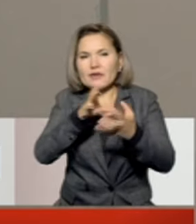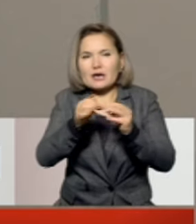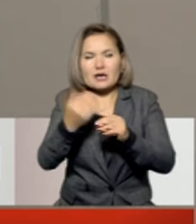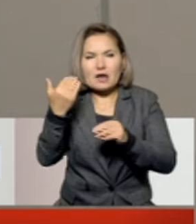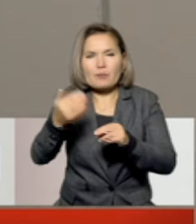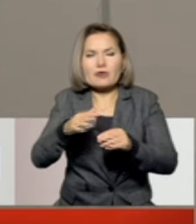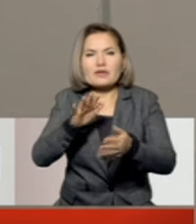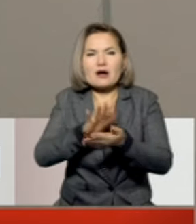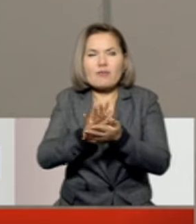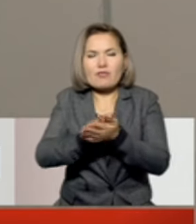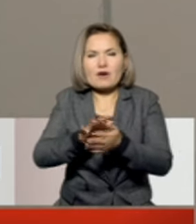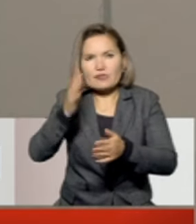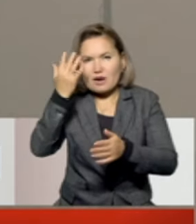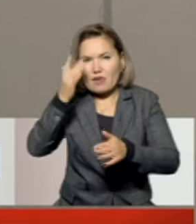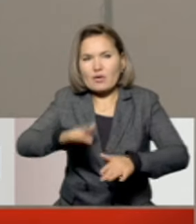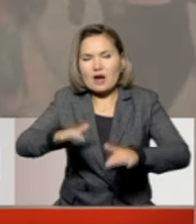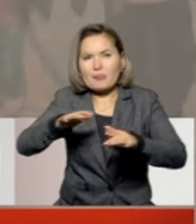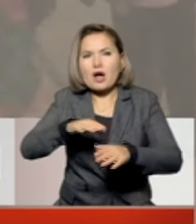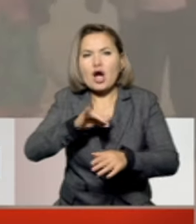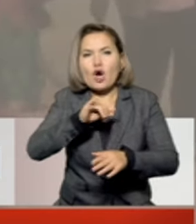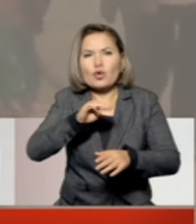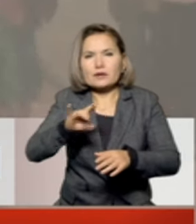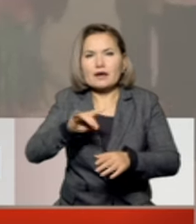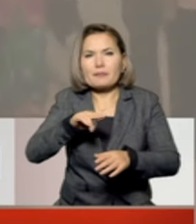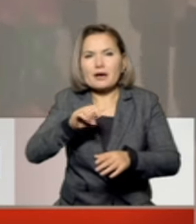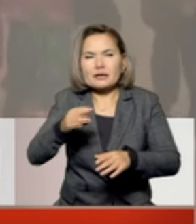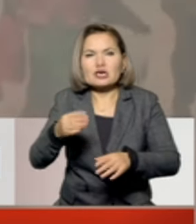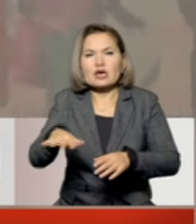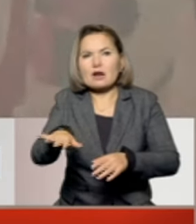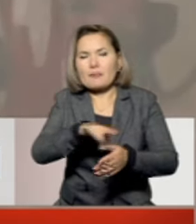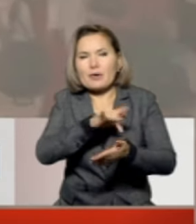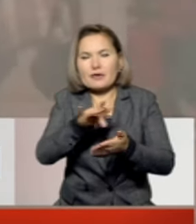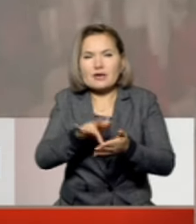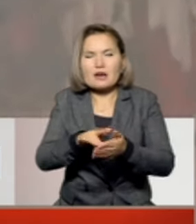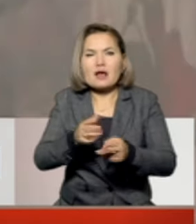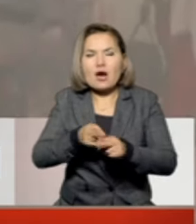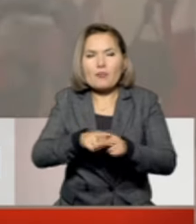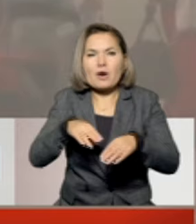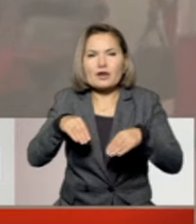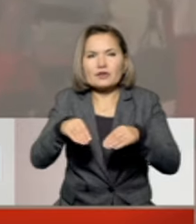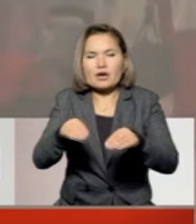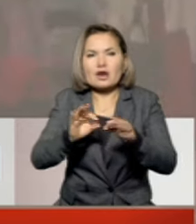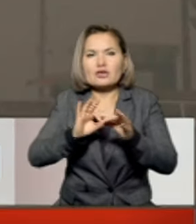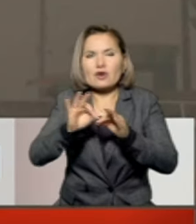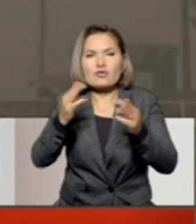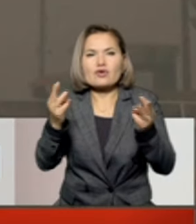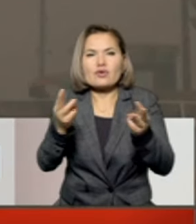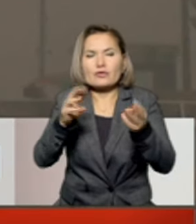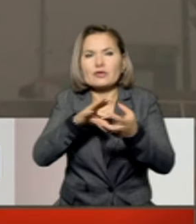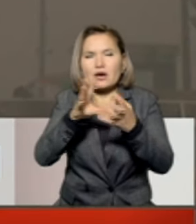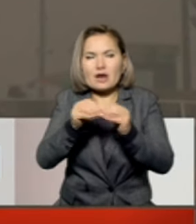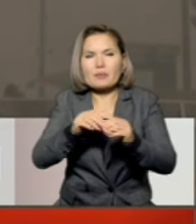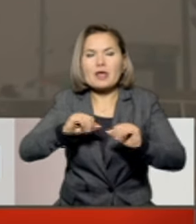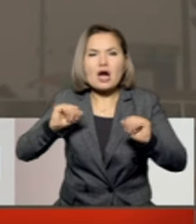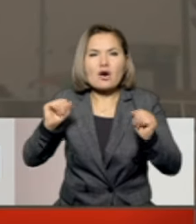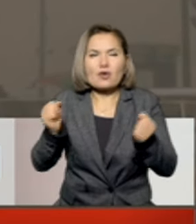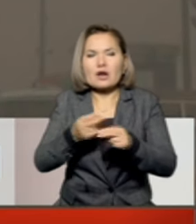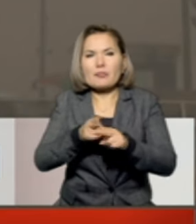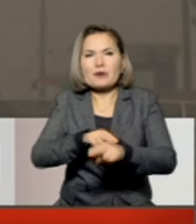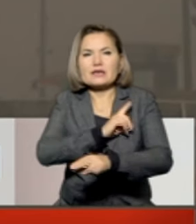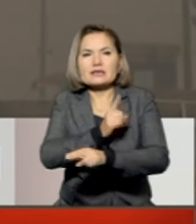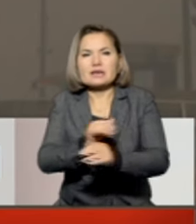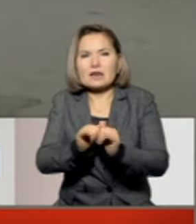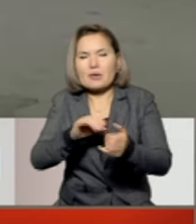ластануына Пунджаб, Хариана, Уттар-Прадеш штаттарында сабанның өртелуі, күннің салқындануынан түтіннің тез